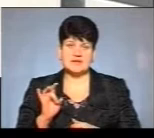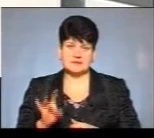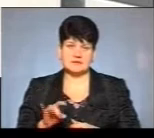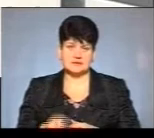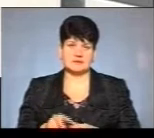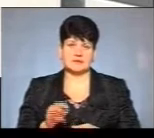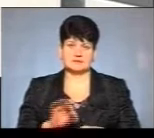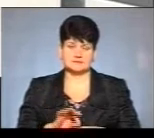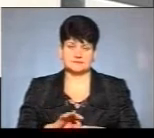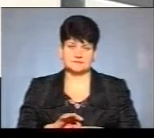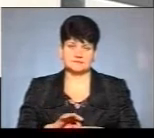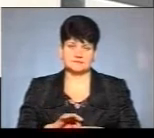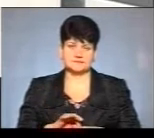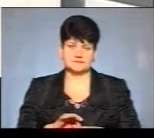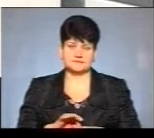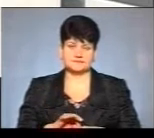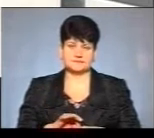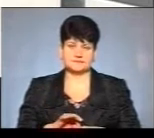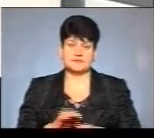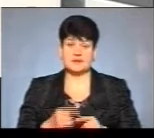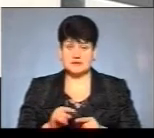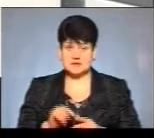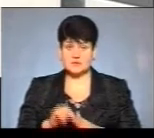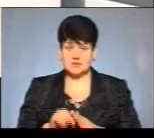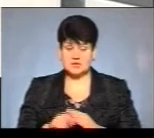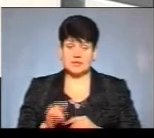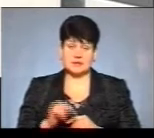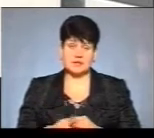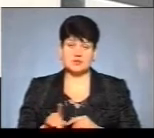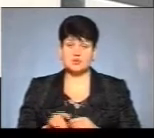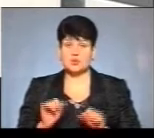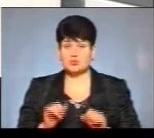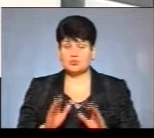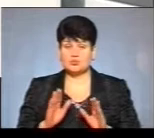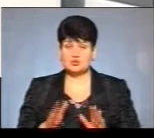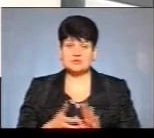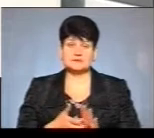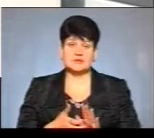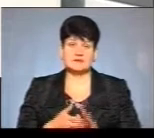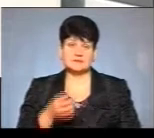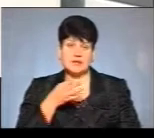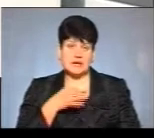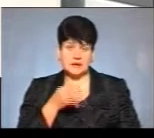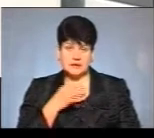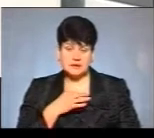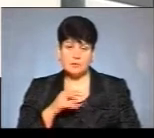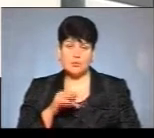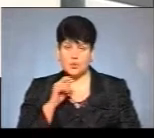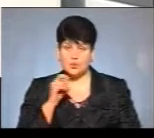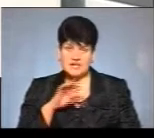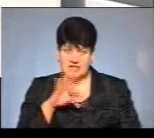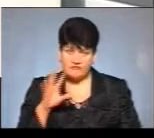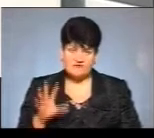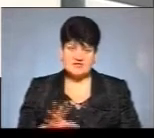ВІЛ-інфікованих? Це може означати те, що може бути дефіцит ліків по Україні в